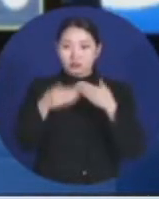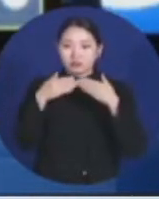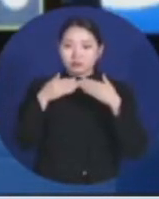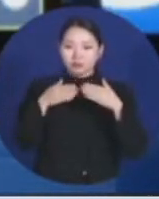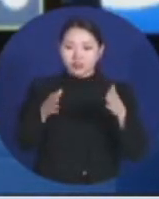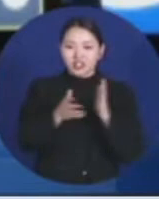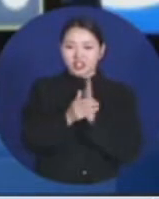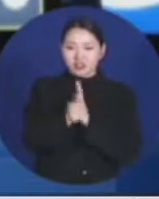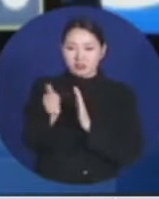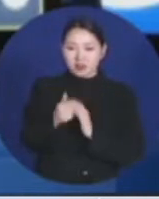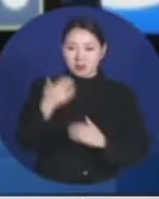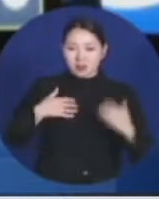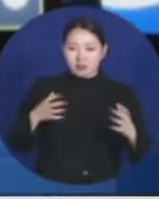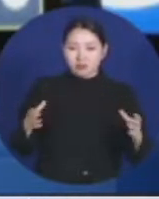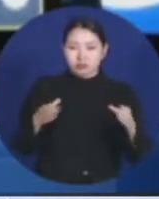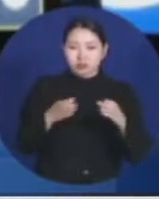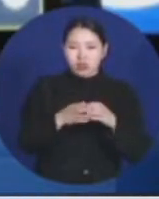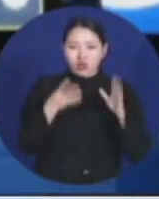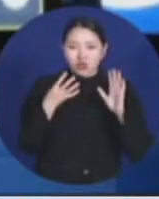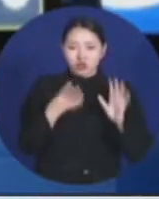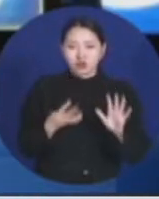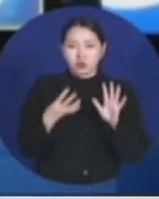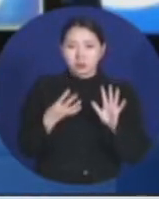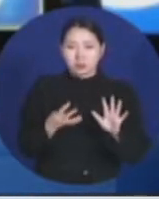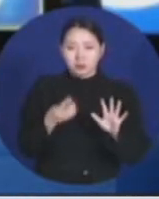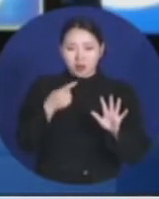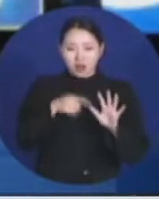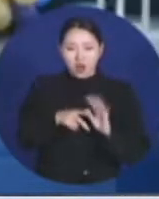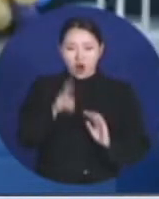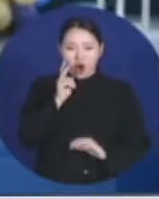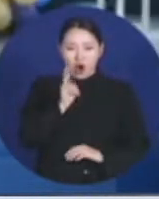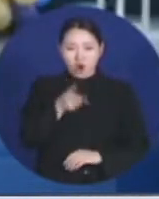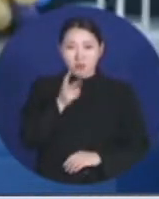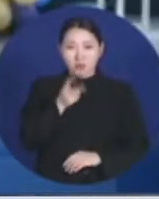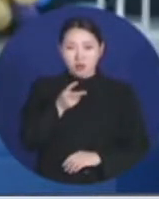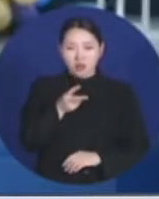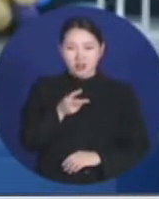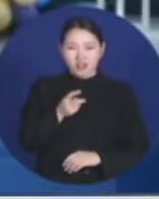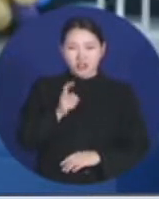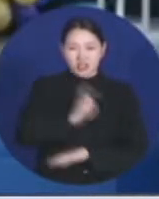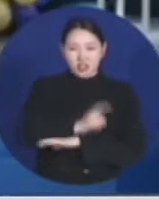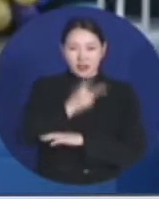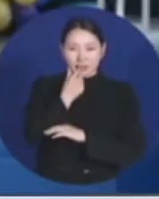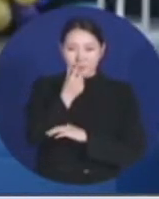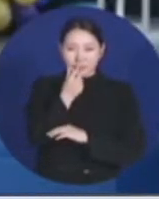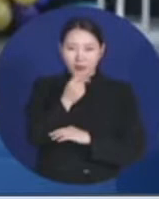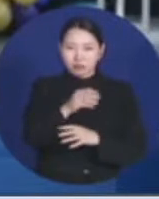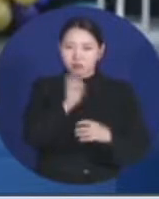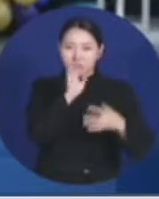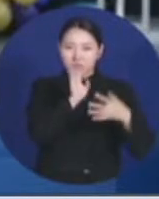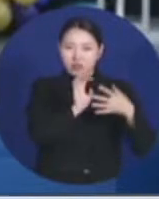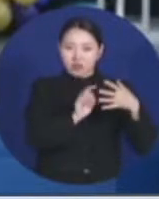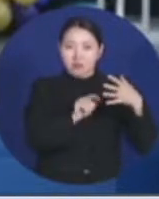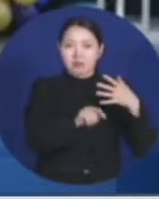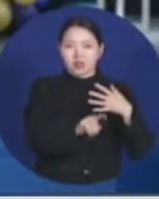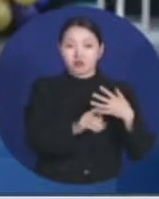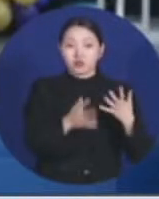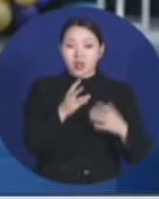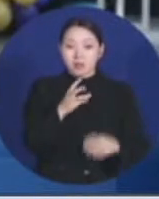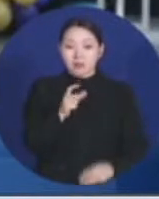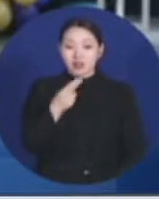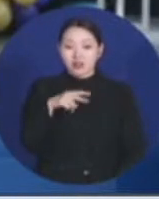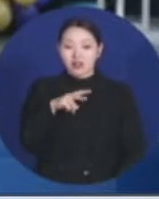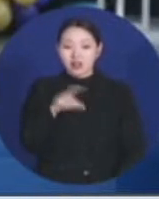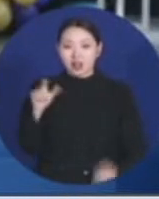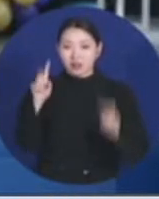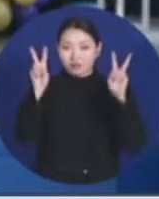хичээлийг энд байрлуулж байсан билээ. Нийт 90,000 багшийн хамгийн шилдэг 20,000 хичээл энд байдаг. Энэ бүхэн мэдлэл захим сургуулийн удирдахал болсон